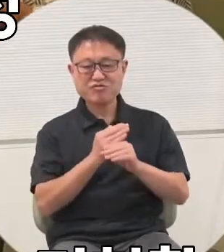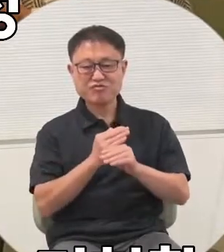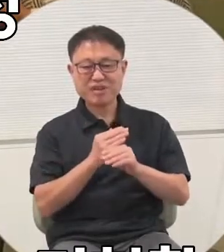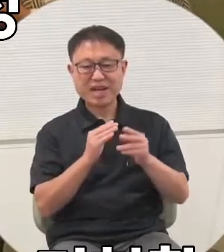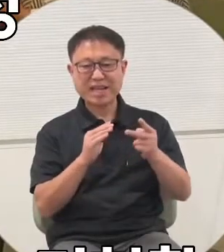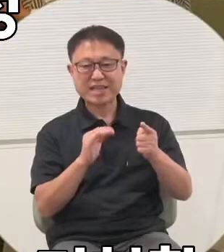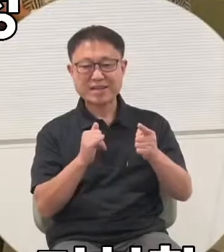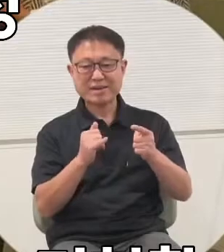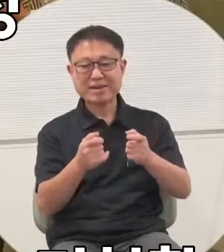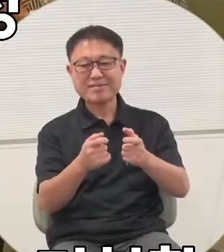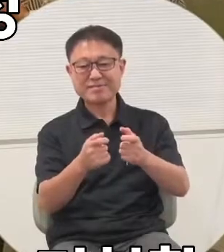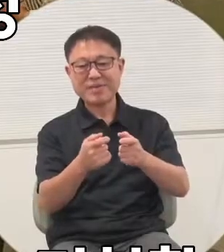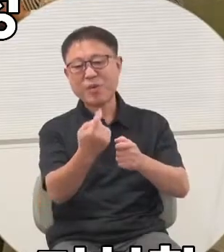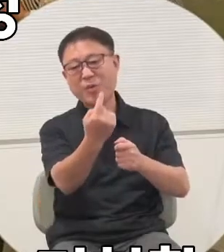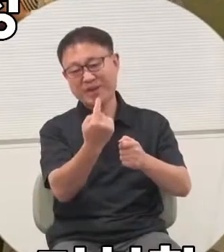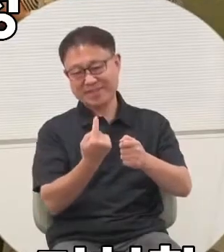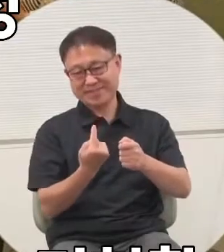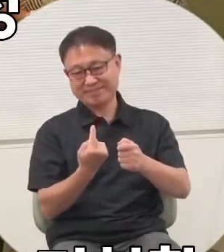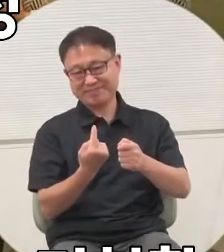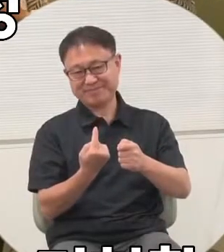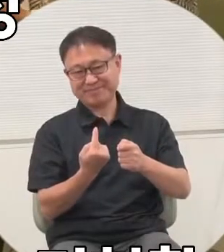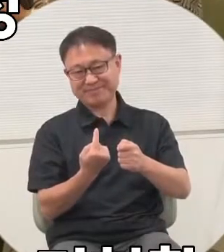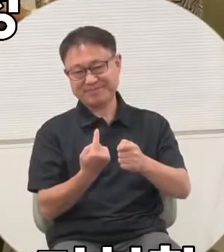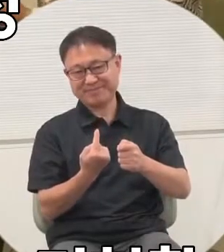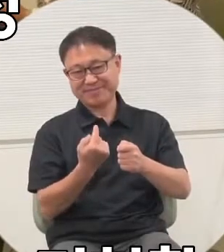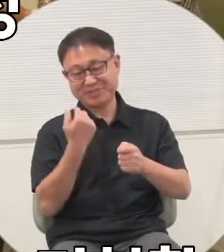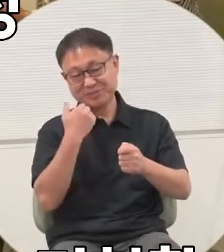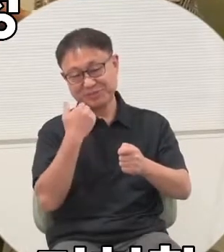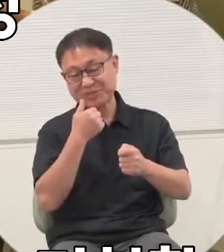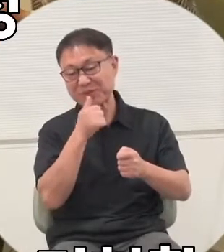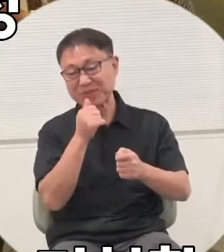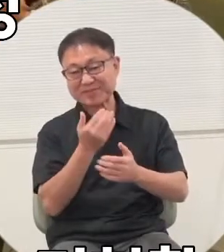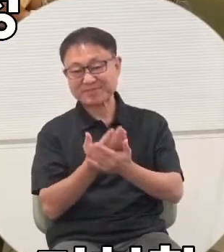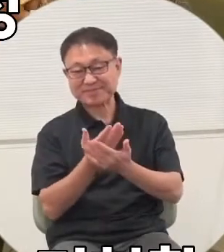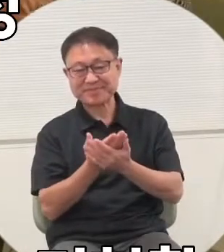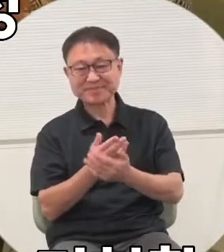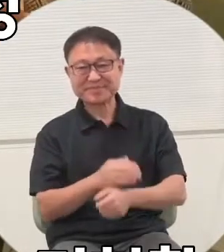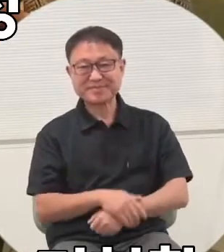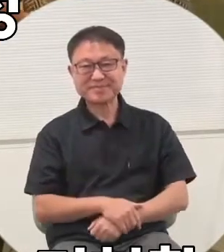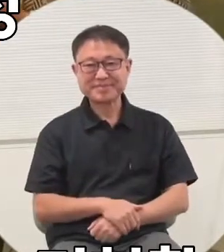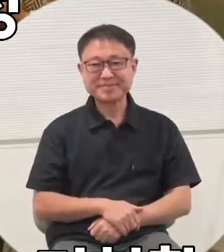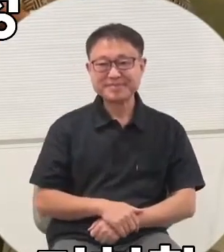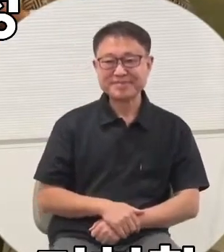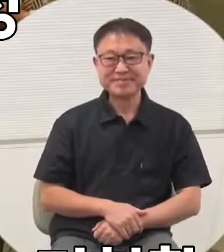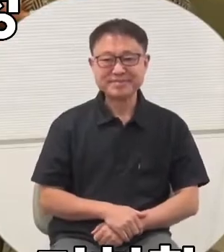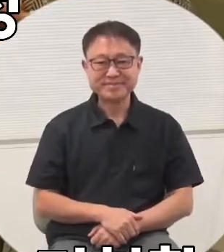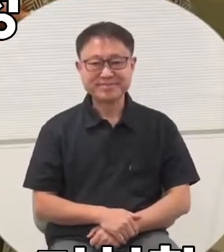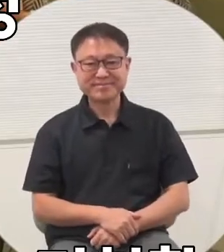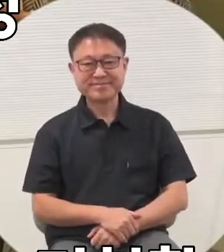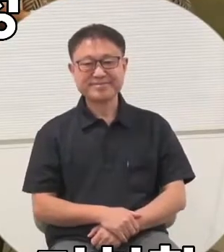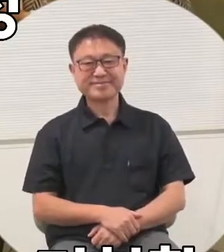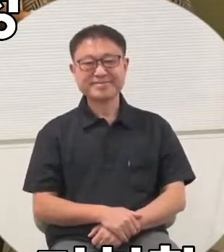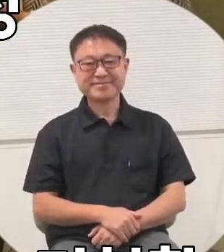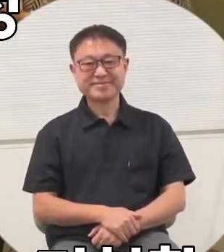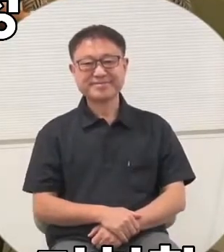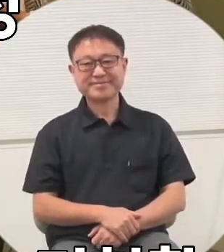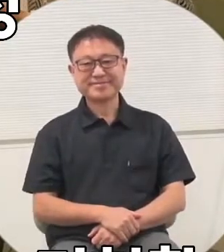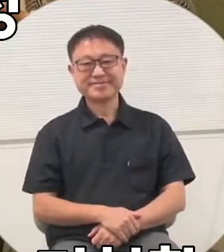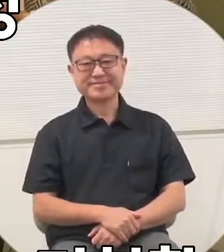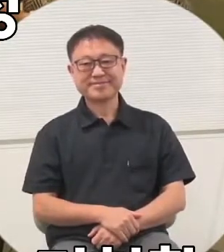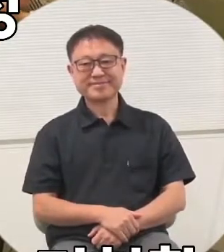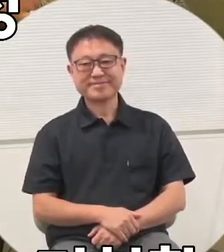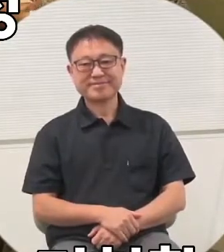한 분이 늘어나셨습니다. 어떤 분인지 소개를 좀 부탁드립니다. 저희 서울마을활동가인데 함께하고